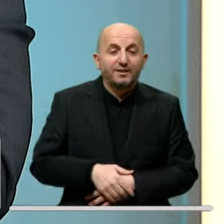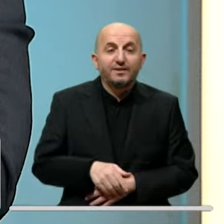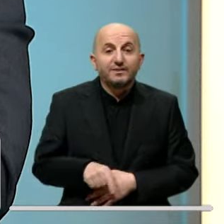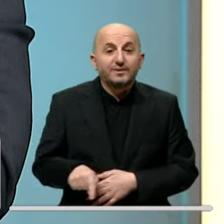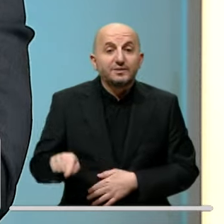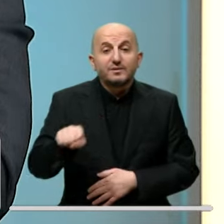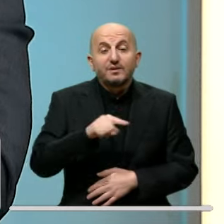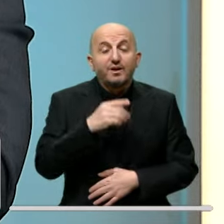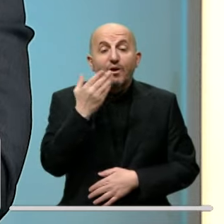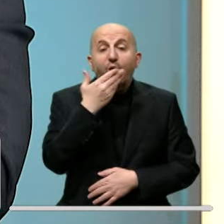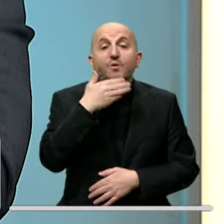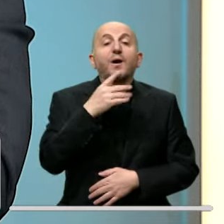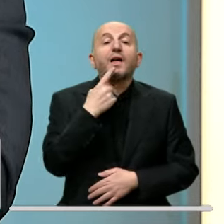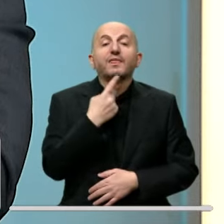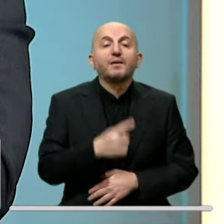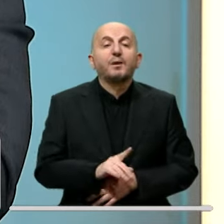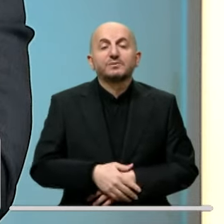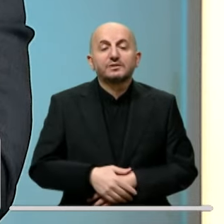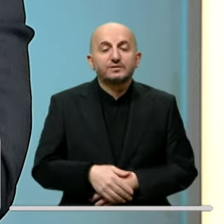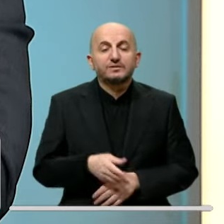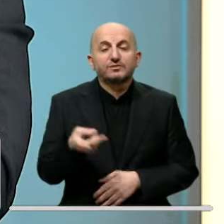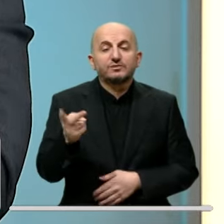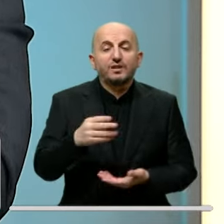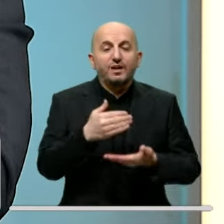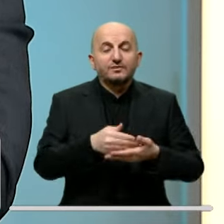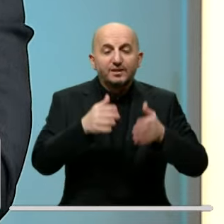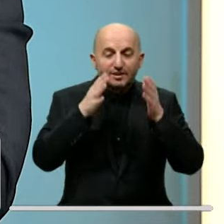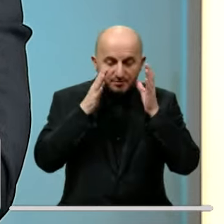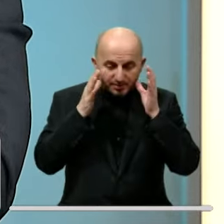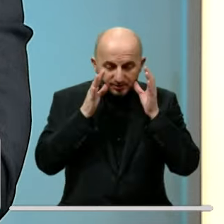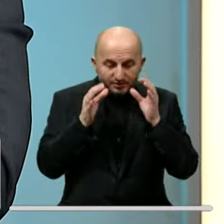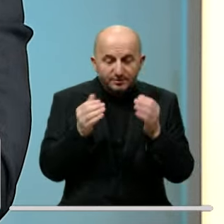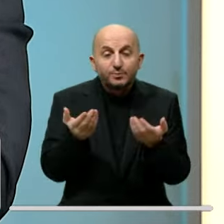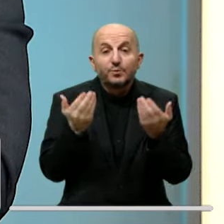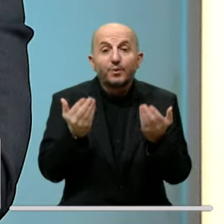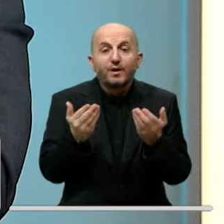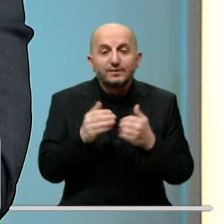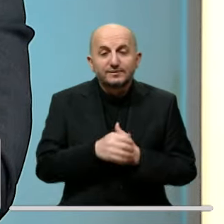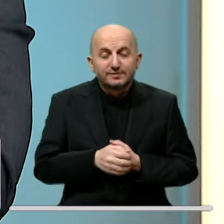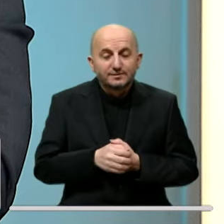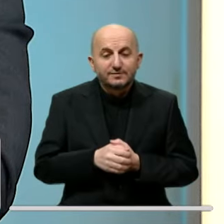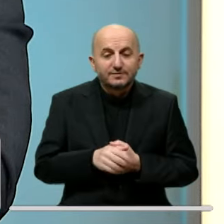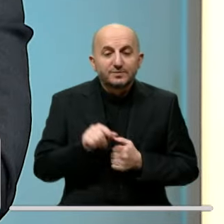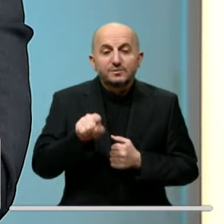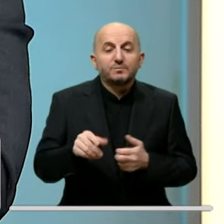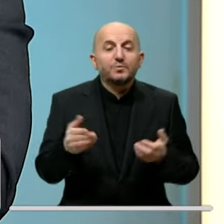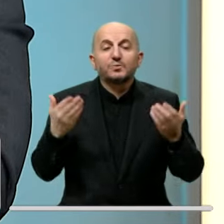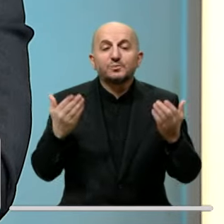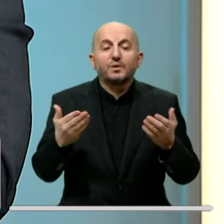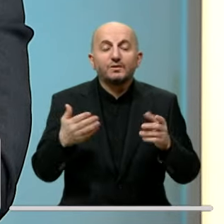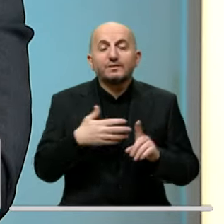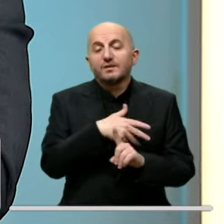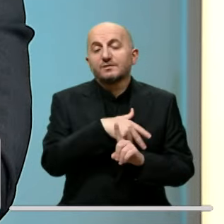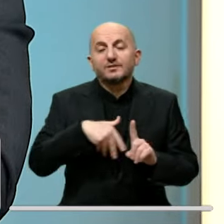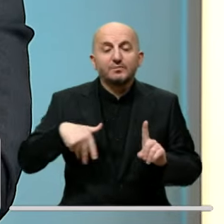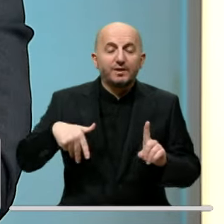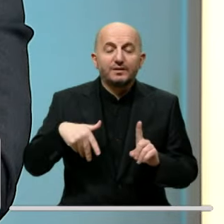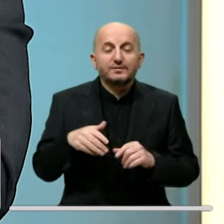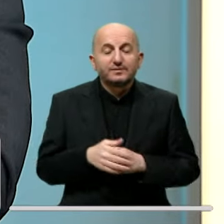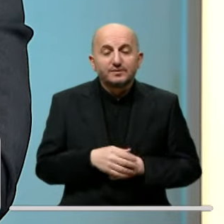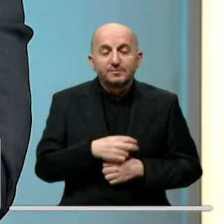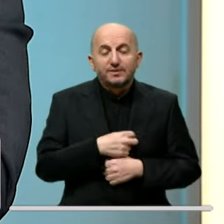bunları okumayın dememiştir. Cenaze namazı başlı başına bir duadır ve bu dualardan cemaatin demek